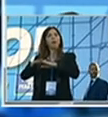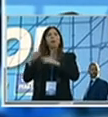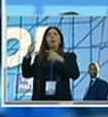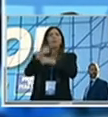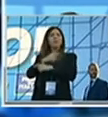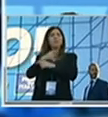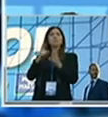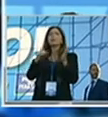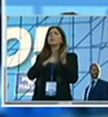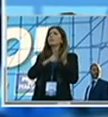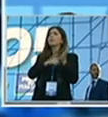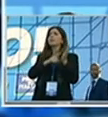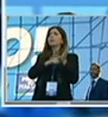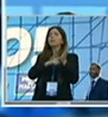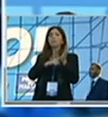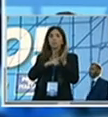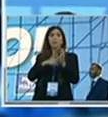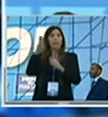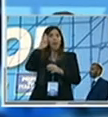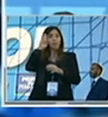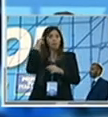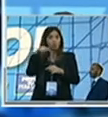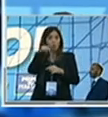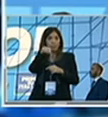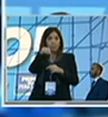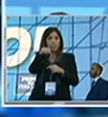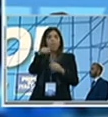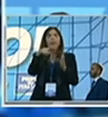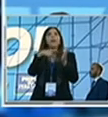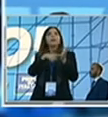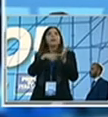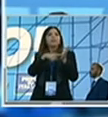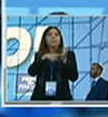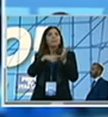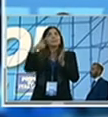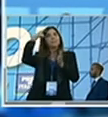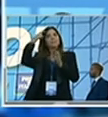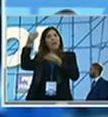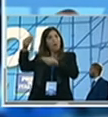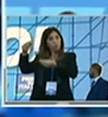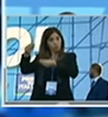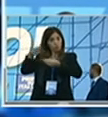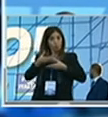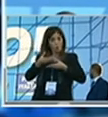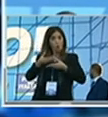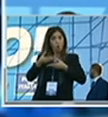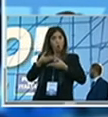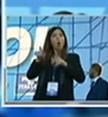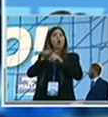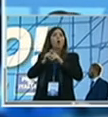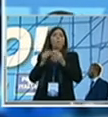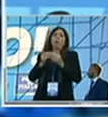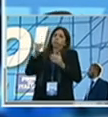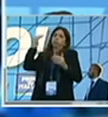sinistra che sta nascendo, né con la destra radicale guidata da Salvini, con Berlusconi che dice questa cosa molto netta e che